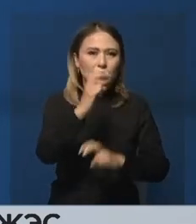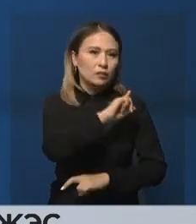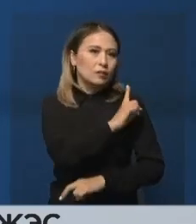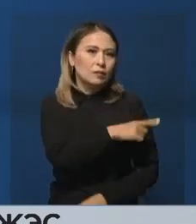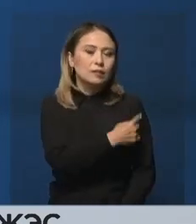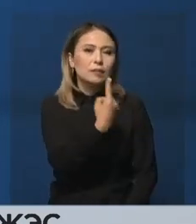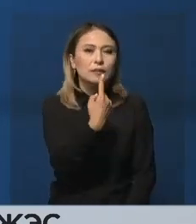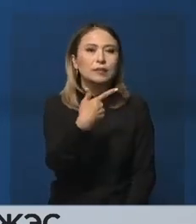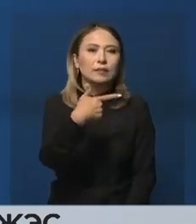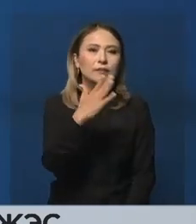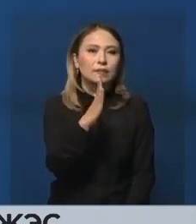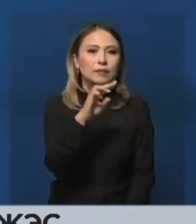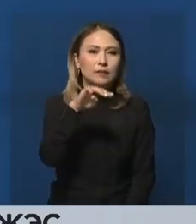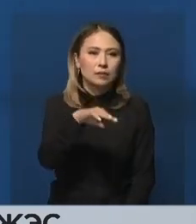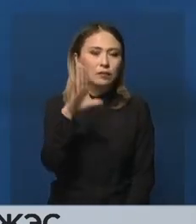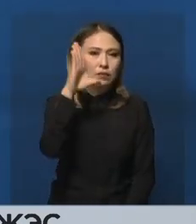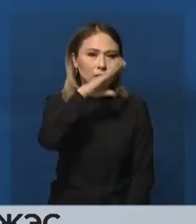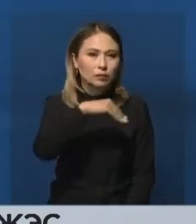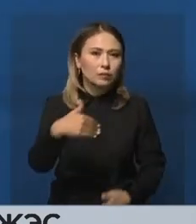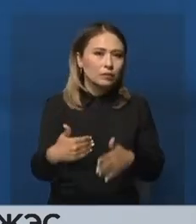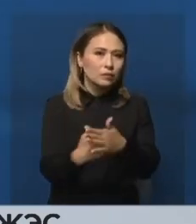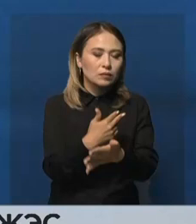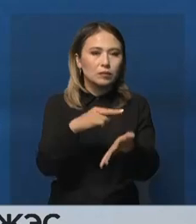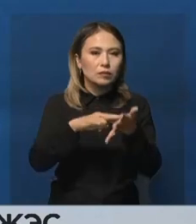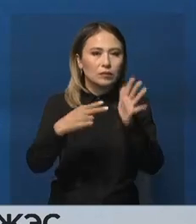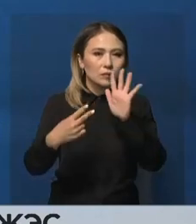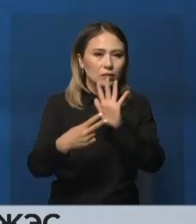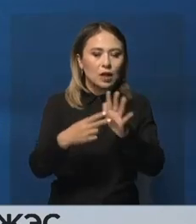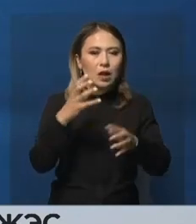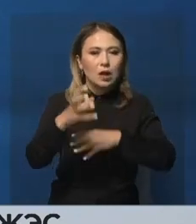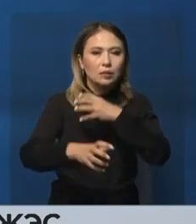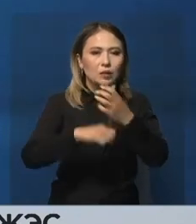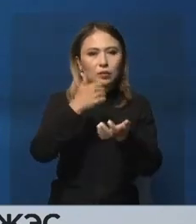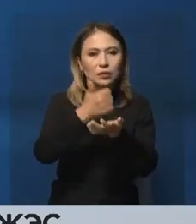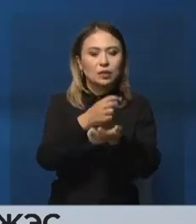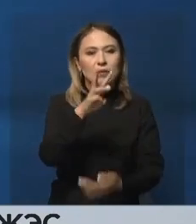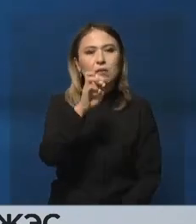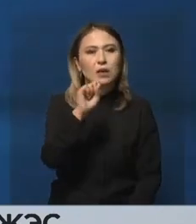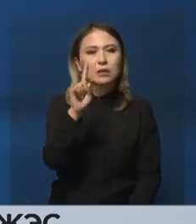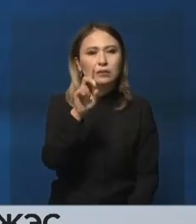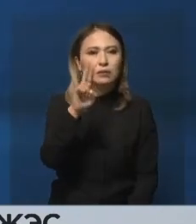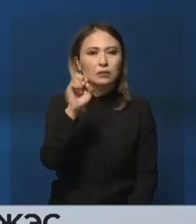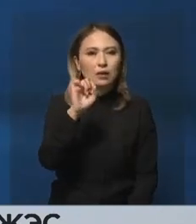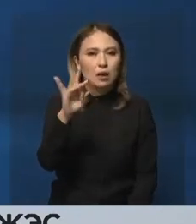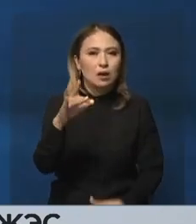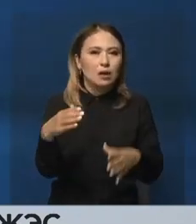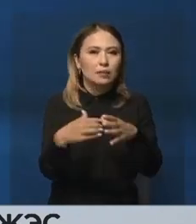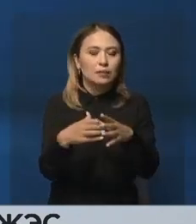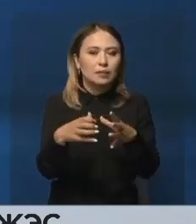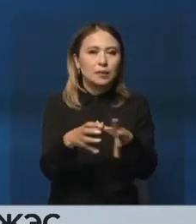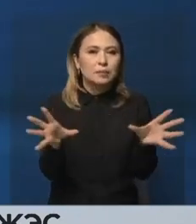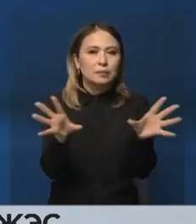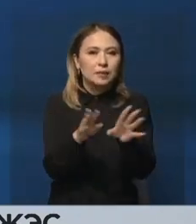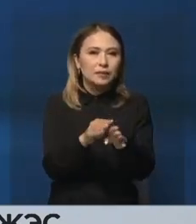өндіріс қуаты 1 гигаваттқа жетеді. Жоба жаңартылатын энергетика саласындағы әлемдік көшбасшы Маздар компаниясымен бірге